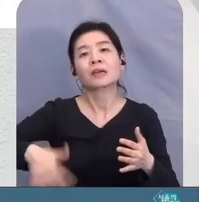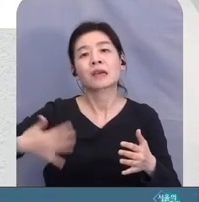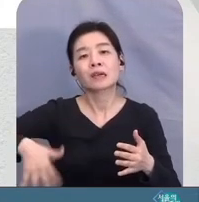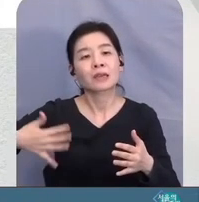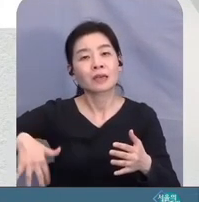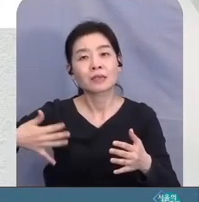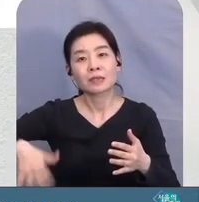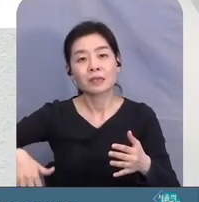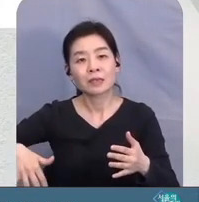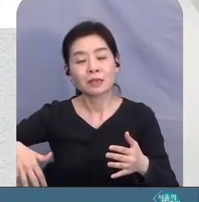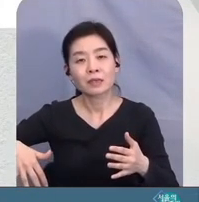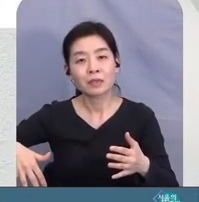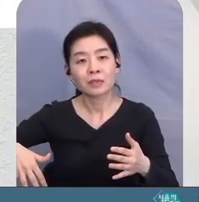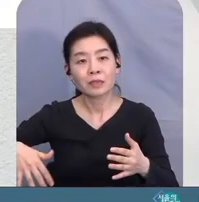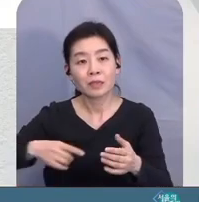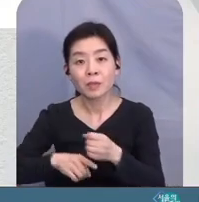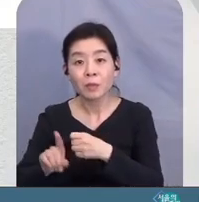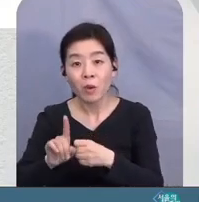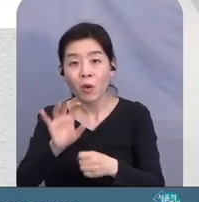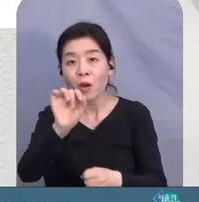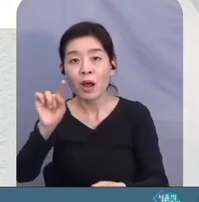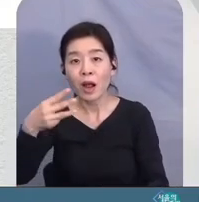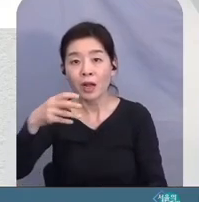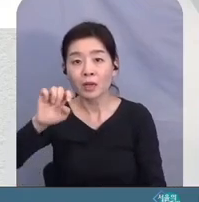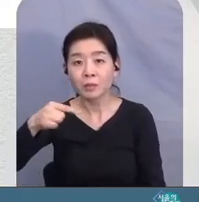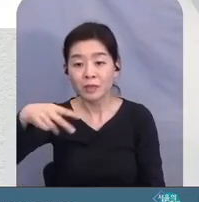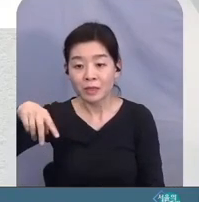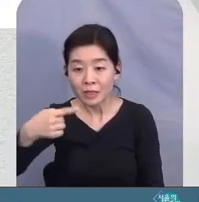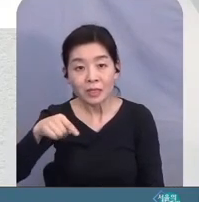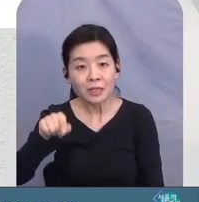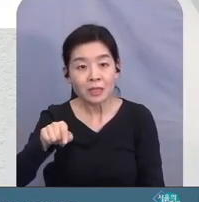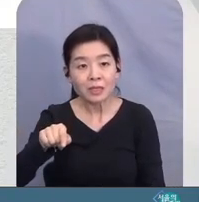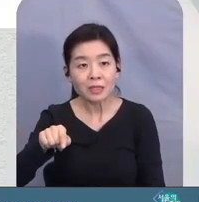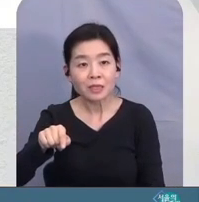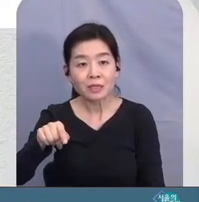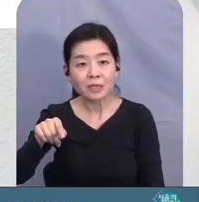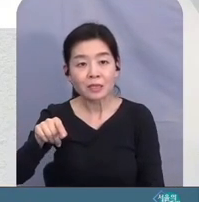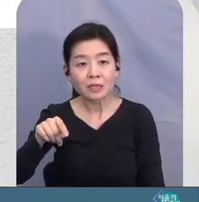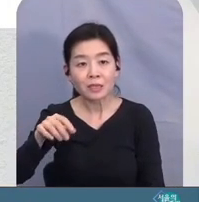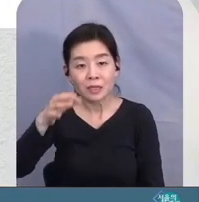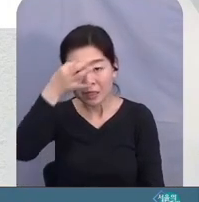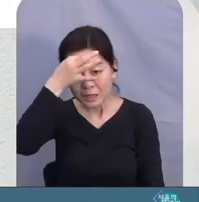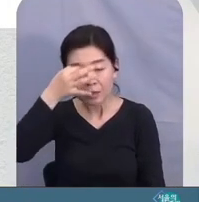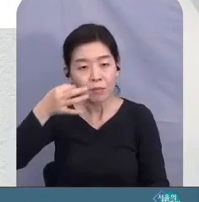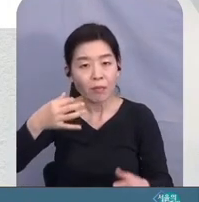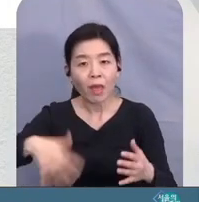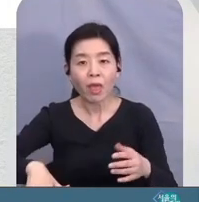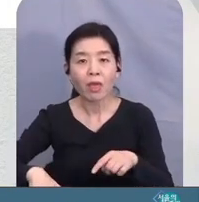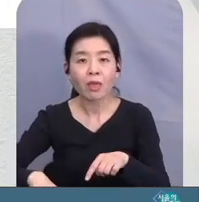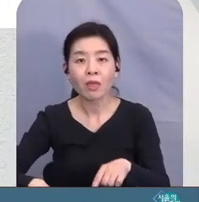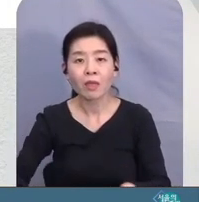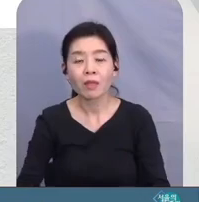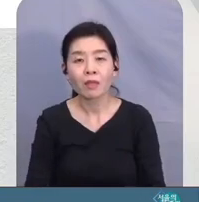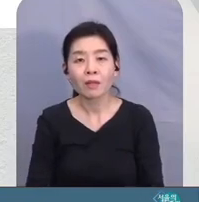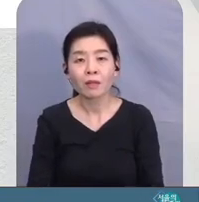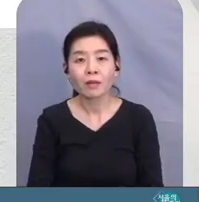얘기냐면 알프스가 제대로 성능이 안 나온다는 겁니다. 그 다음 쪽을 보시면